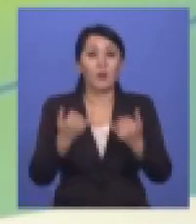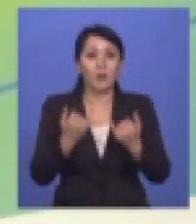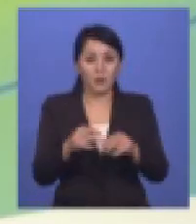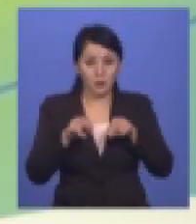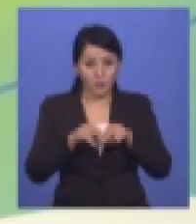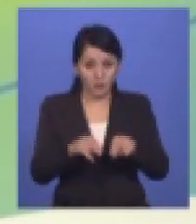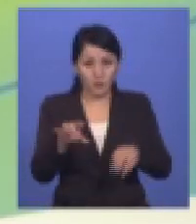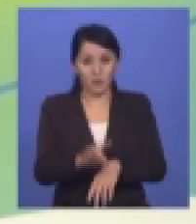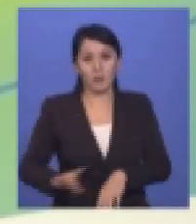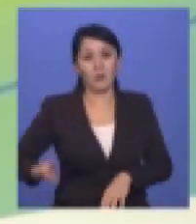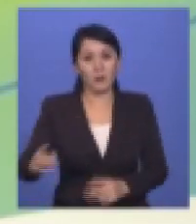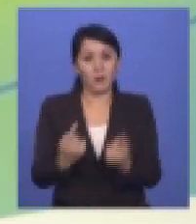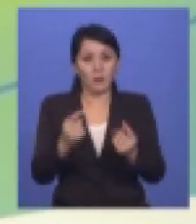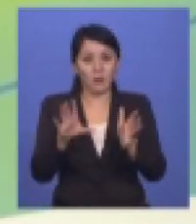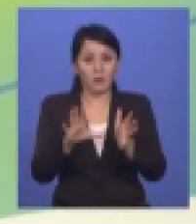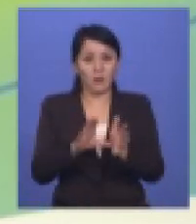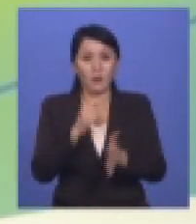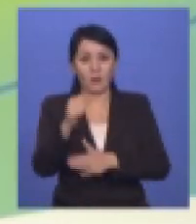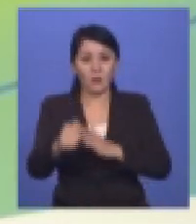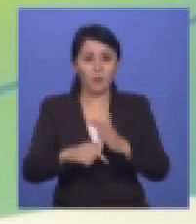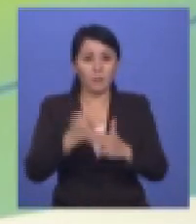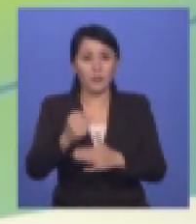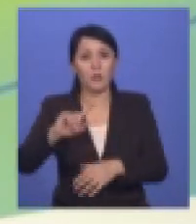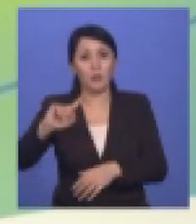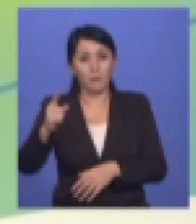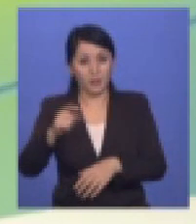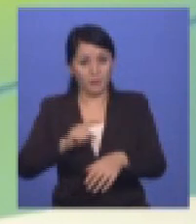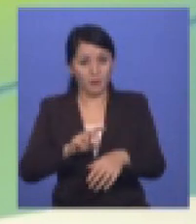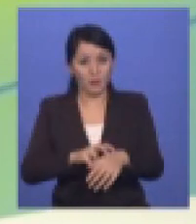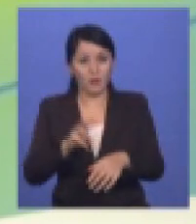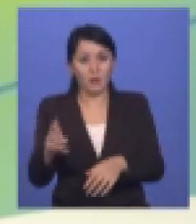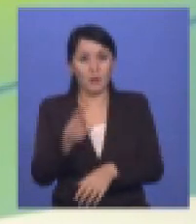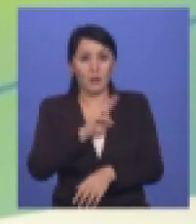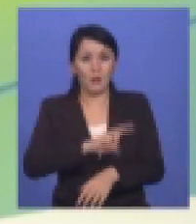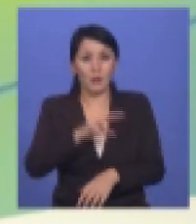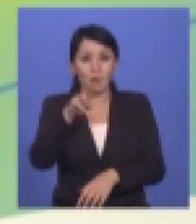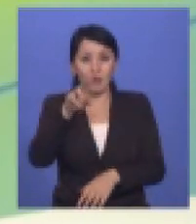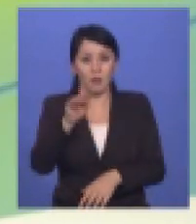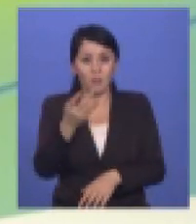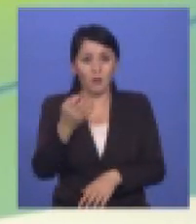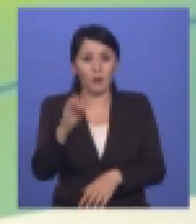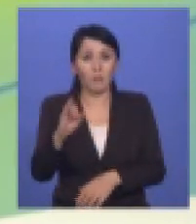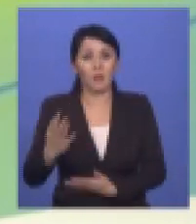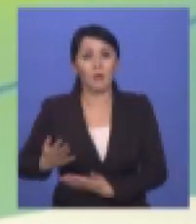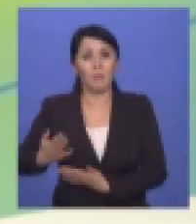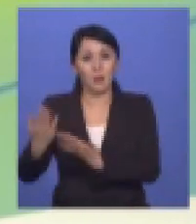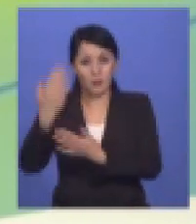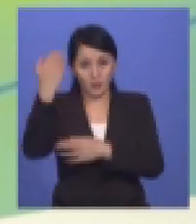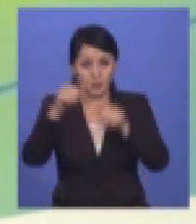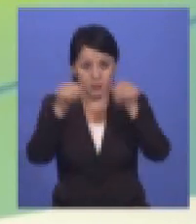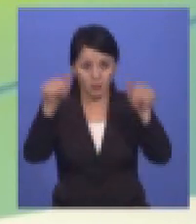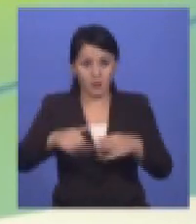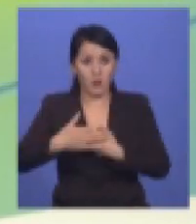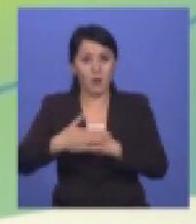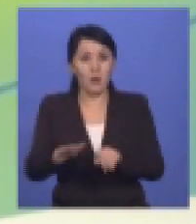Бүгін Петропавлда өңірімізге белгілі энергетик қалалық комитеттің бірінші хатшысы қызметін атқарған Александр Липовойдың құрметіне мемориалды